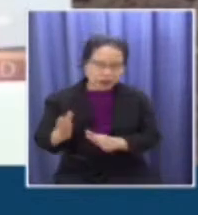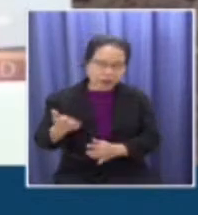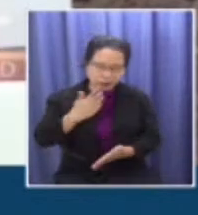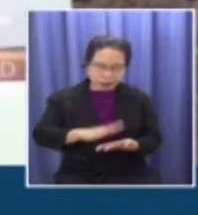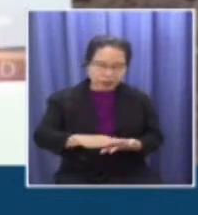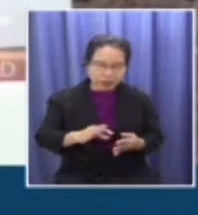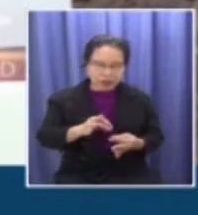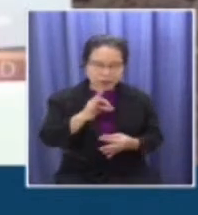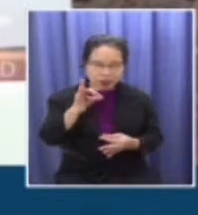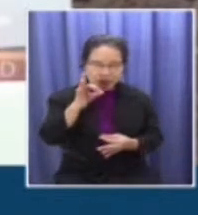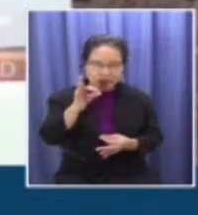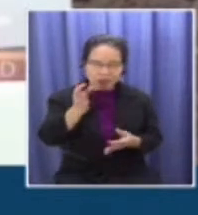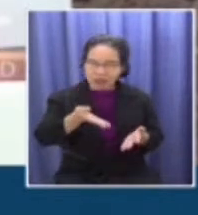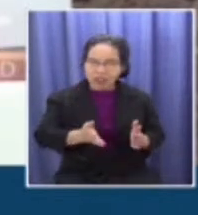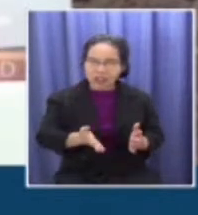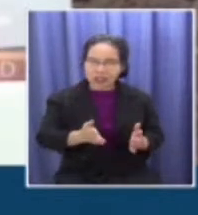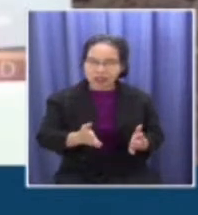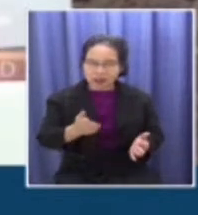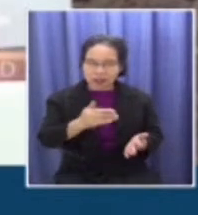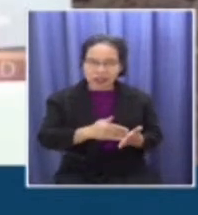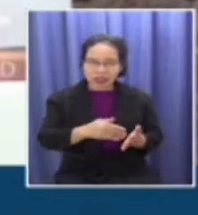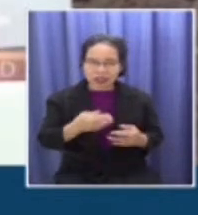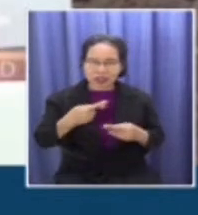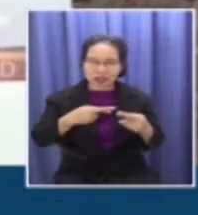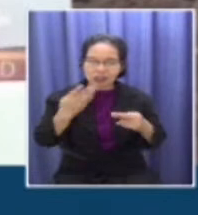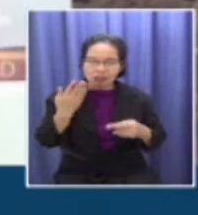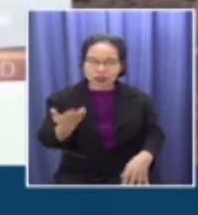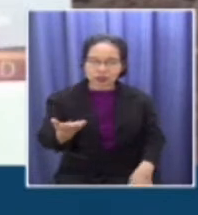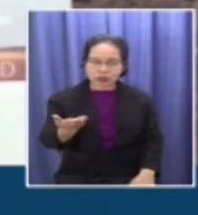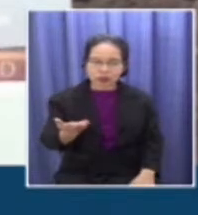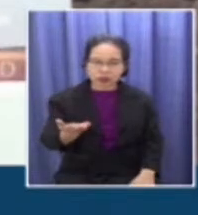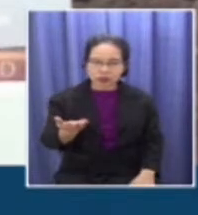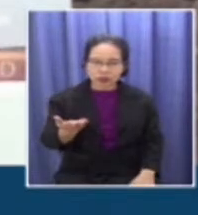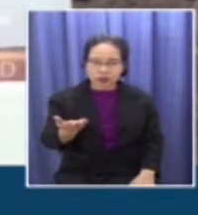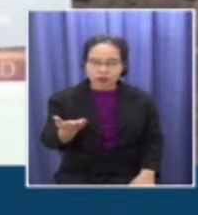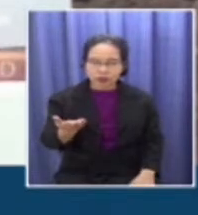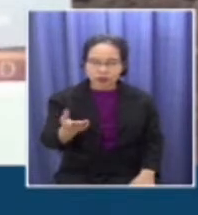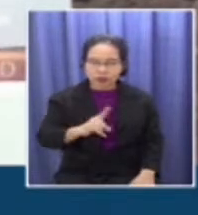wɔn ana ene wɔyɛ abɔnefoɔ afisɛ